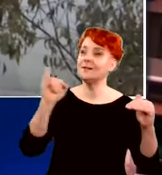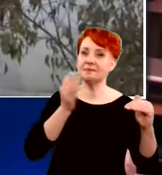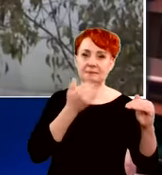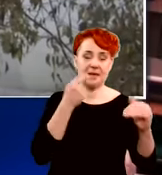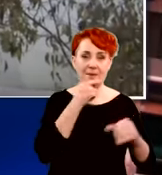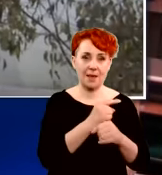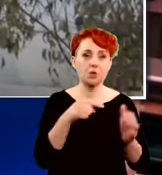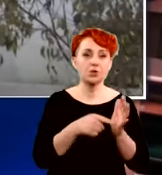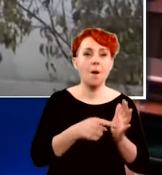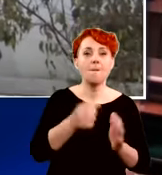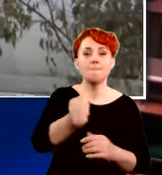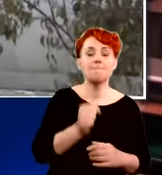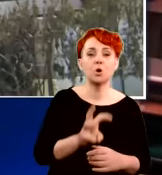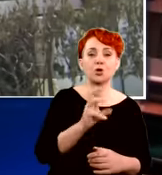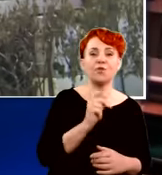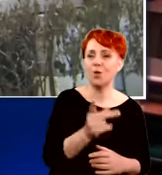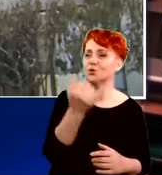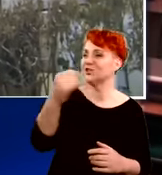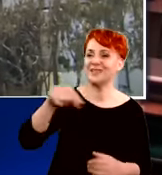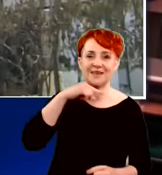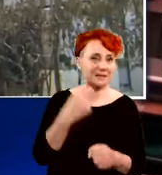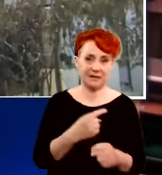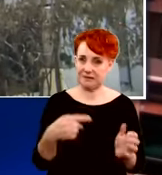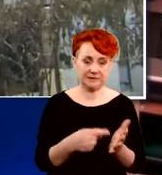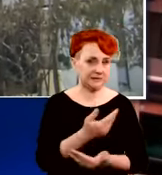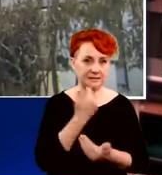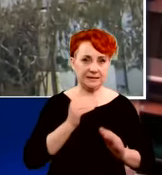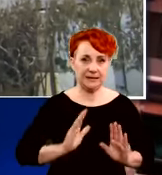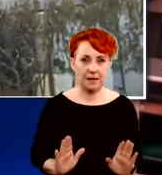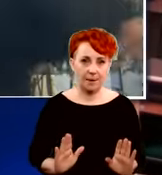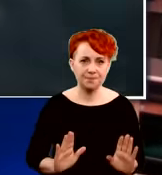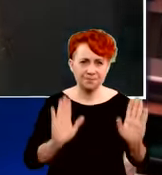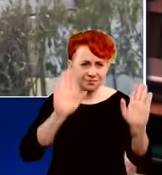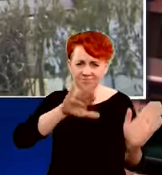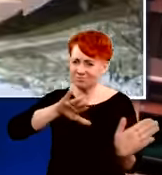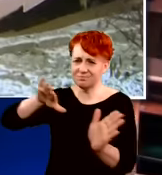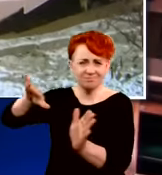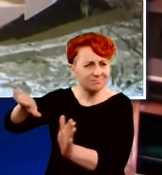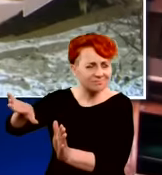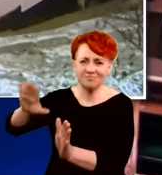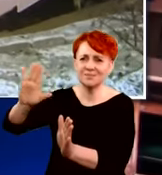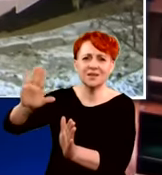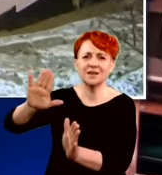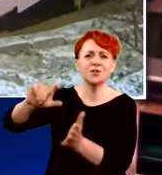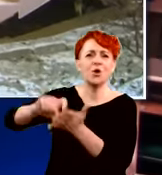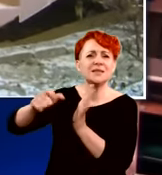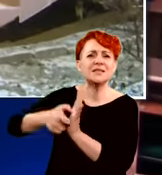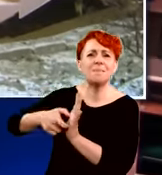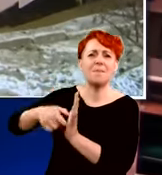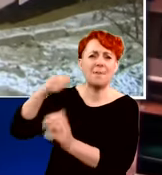pana posła Macieja Wąsika nie ma innej decyzji w tej sprawie. Ja już nawet zostawiam na boku tą Izbę Pracy, która